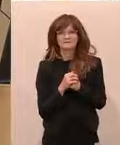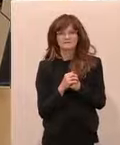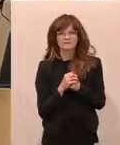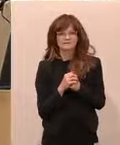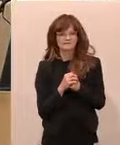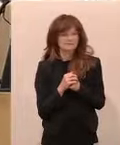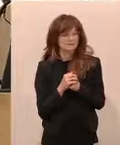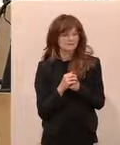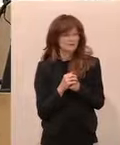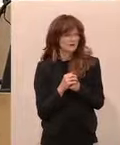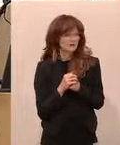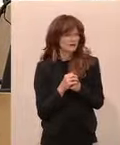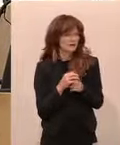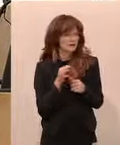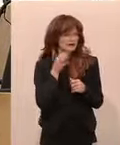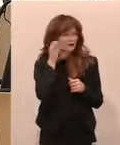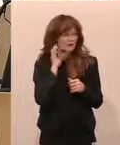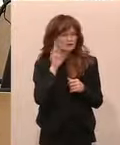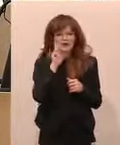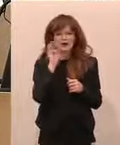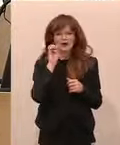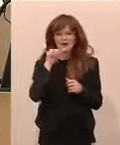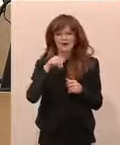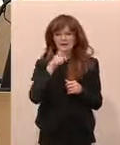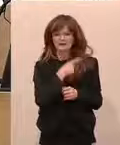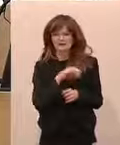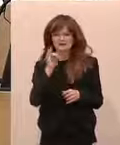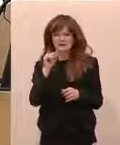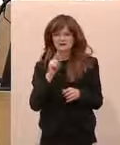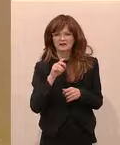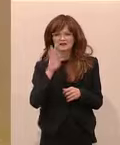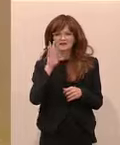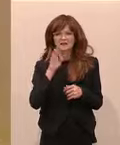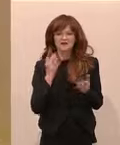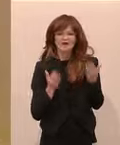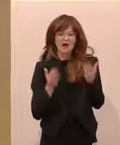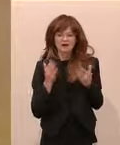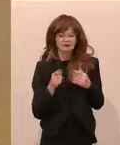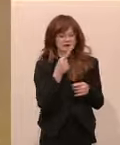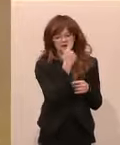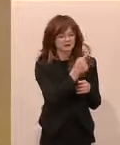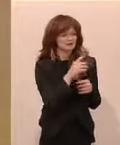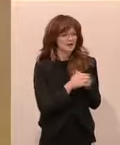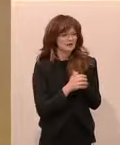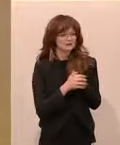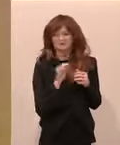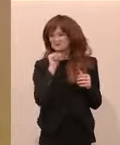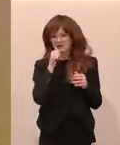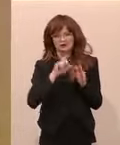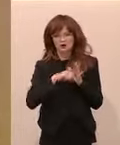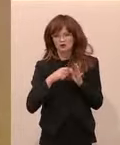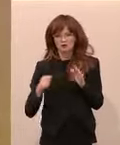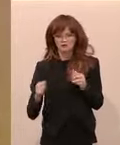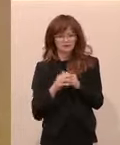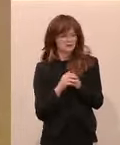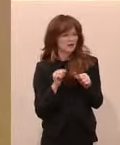Frau Randy Wagner bleibt hier leider konsequenzenlos. Ein weiteres Beispiel, auch seitens der Abgeordneten